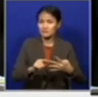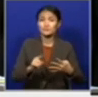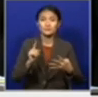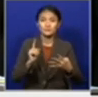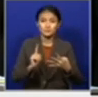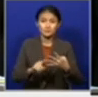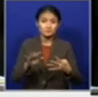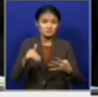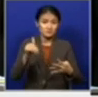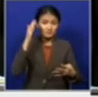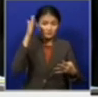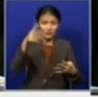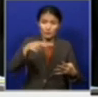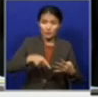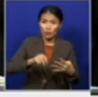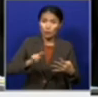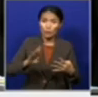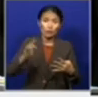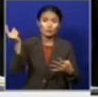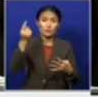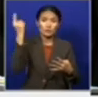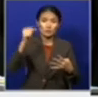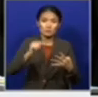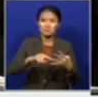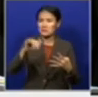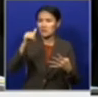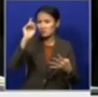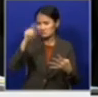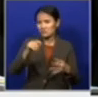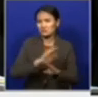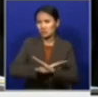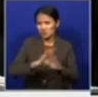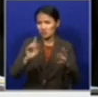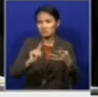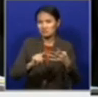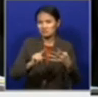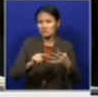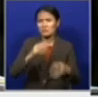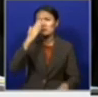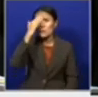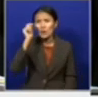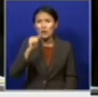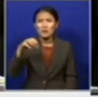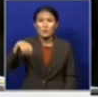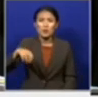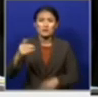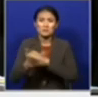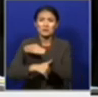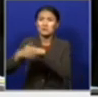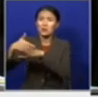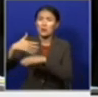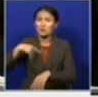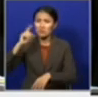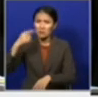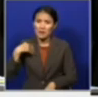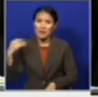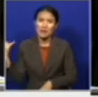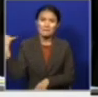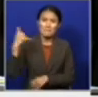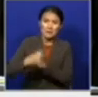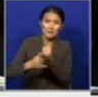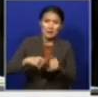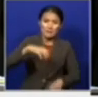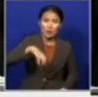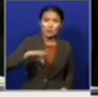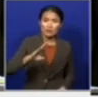องเปิดเสรีทั้งหมด 100% เพราะสนธิสัญญาไทยสหรัฐได้เปิดเสรีในธุรกิจการศึกษาไปแล้วค่ะและที่น่